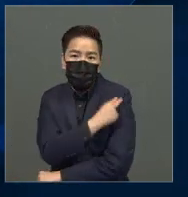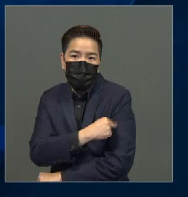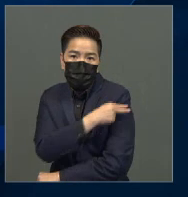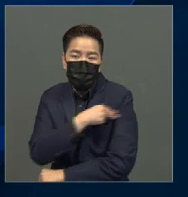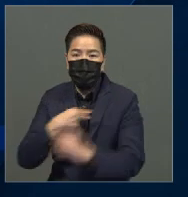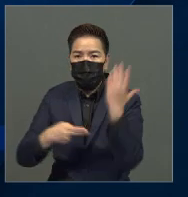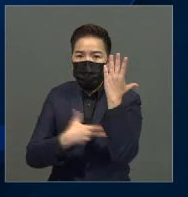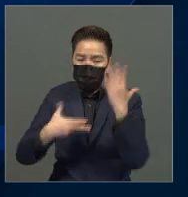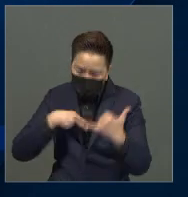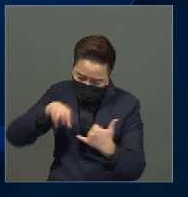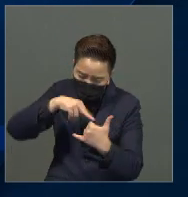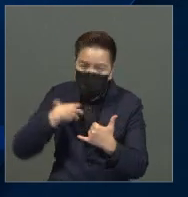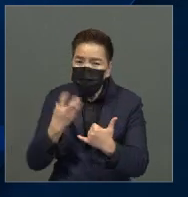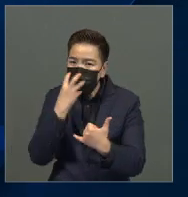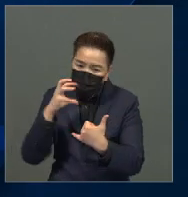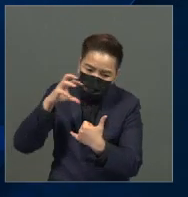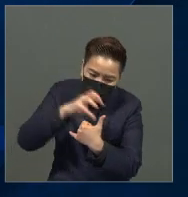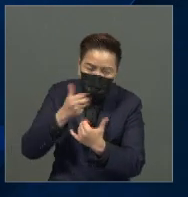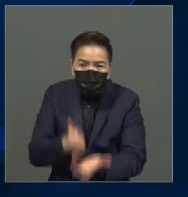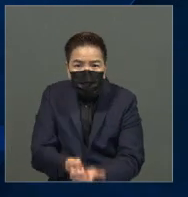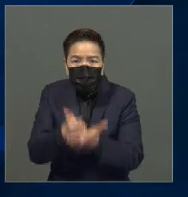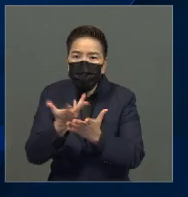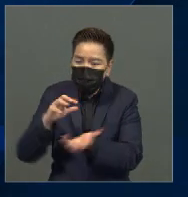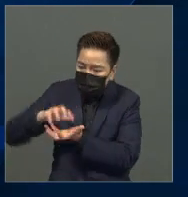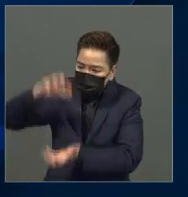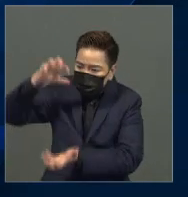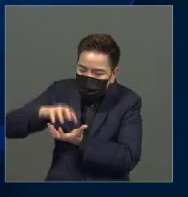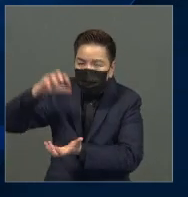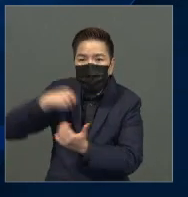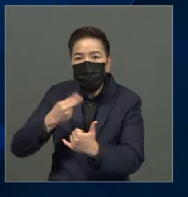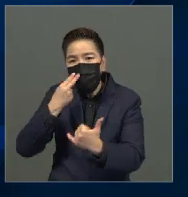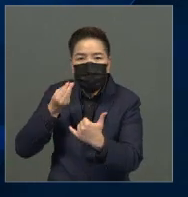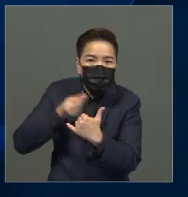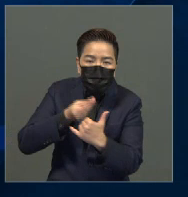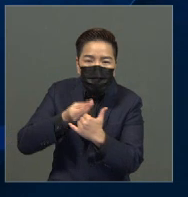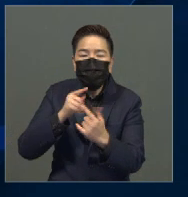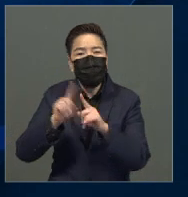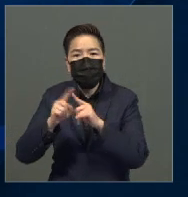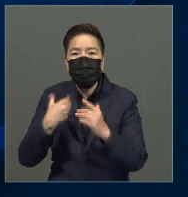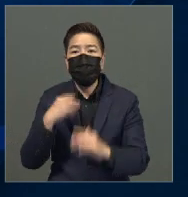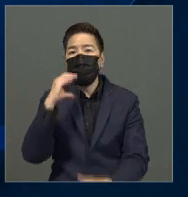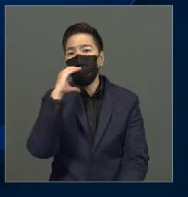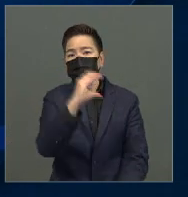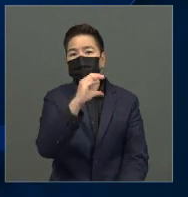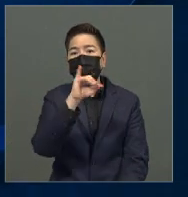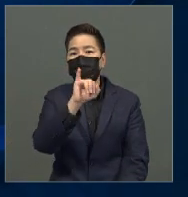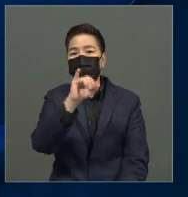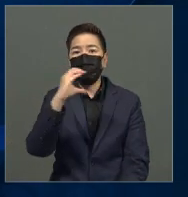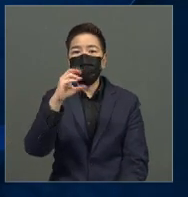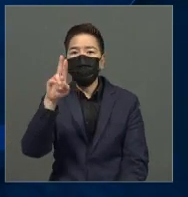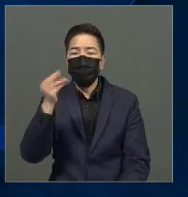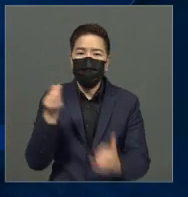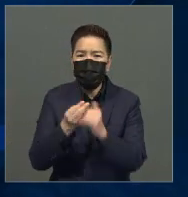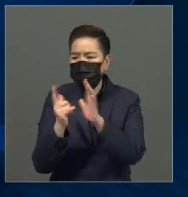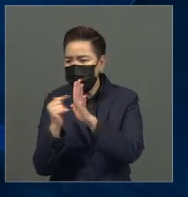อย่างเต็มที่นะคะใช้เครื่องช่วยหายใจให้การรักษาในหอพยาบาลผู้ป่วยวิกฤตcicuนะคะให้ยา